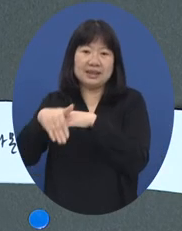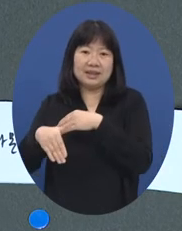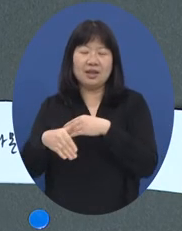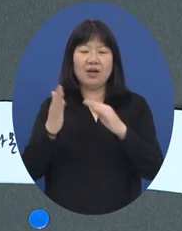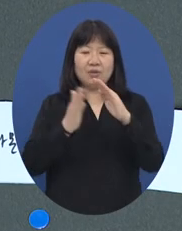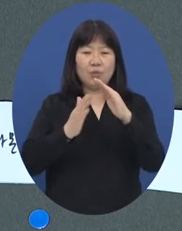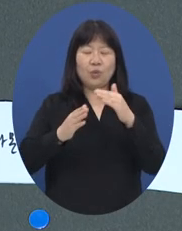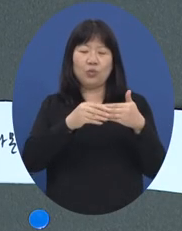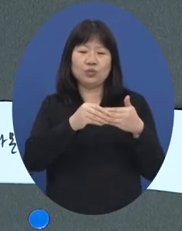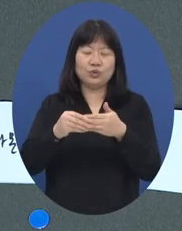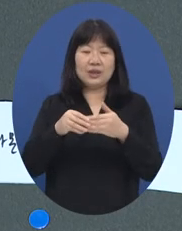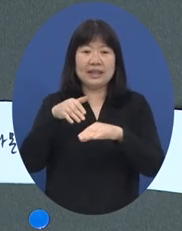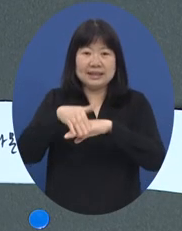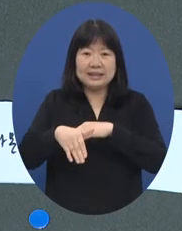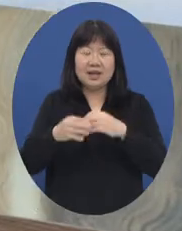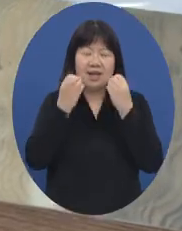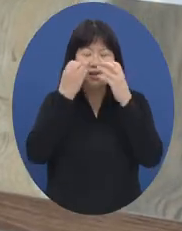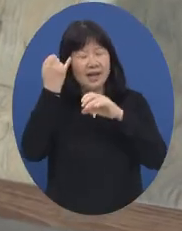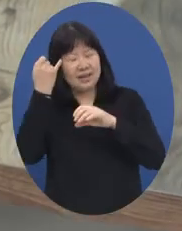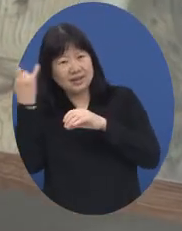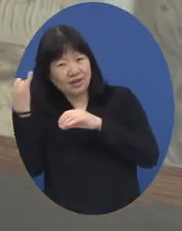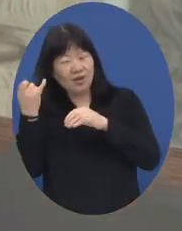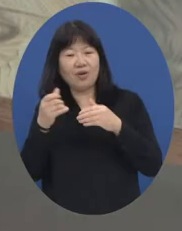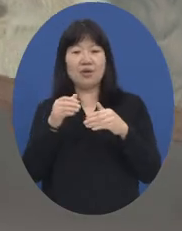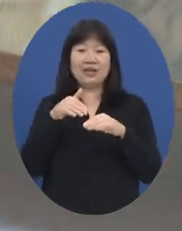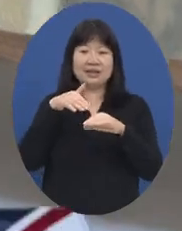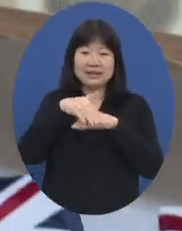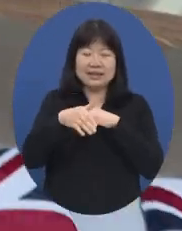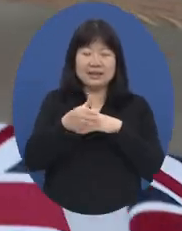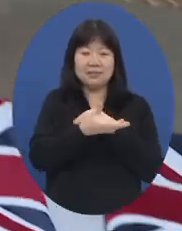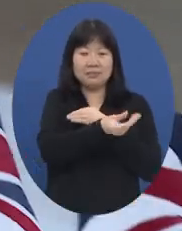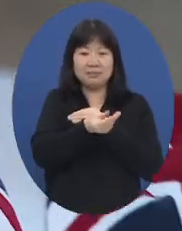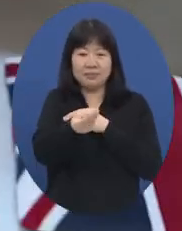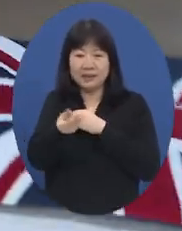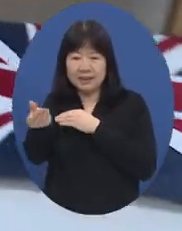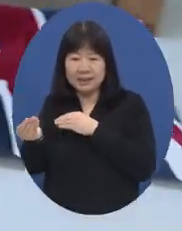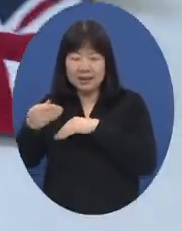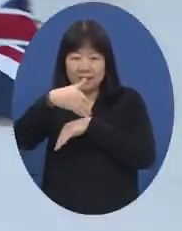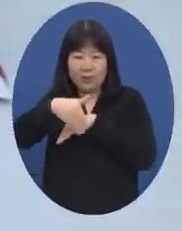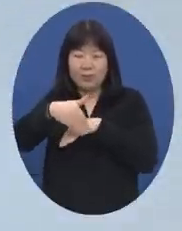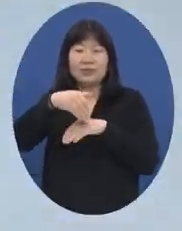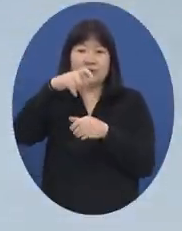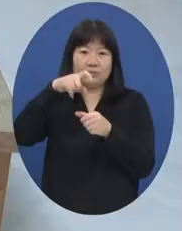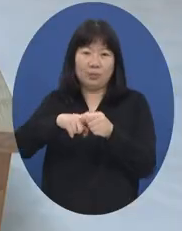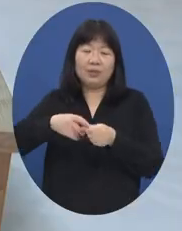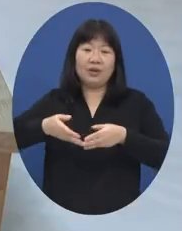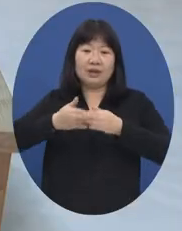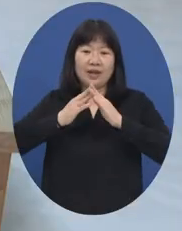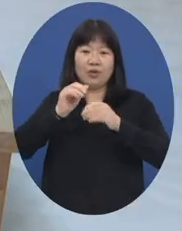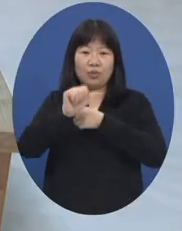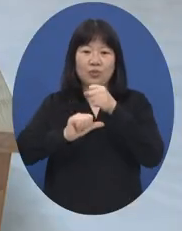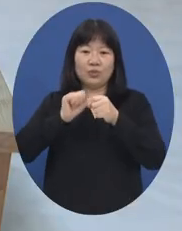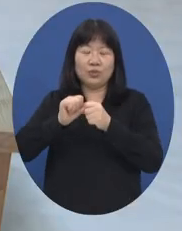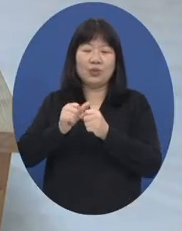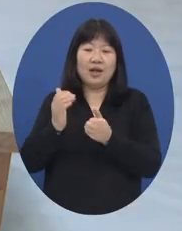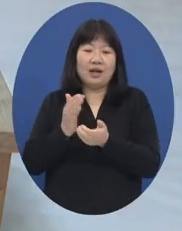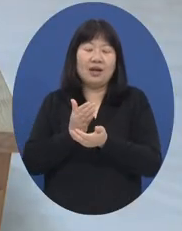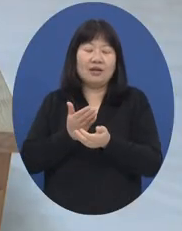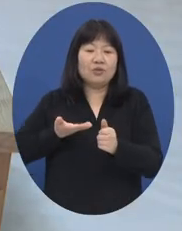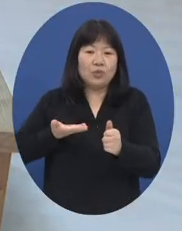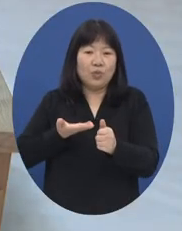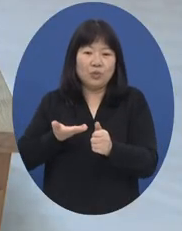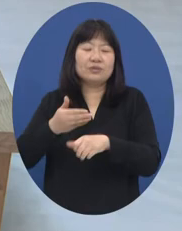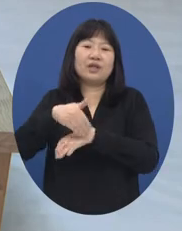공공주도형 그리고 창의혁신형 등 4개 공급 모델을 설계해 5년동안 공급해 난 선단 계획입니다